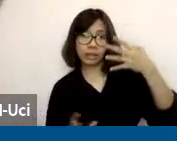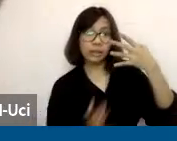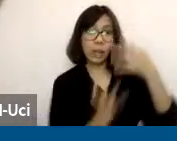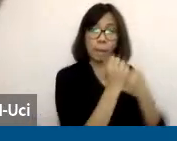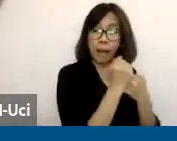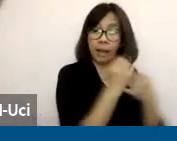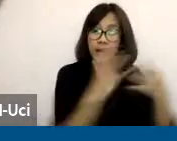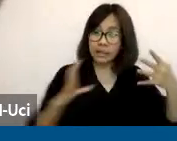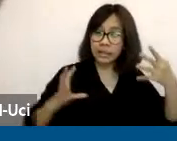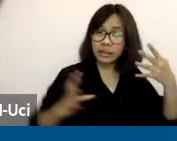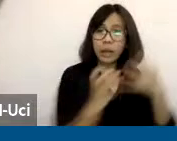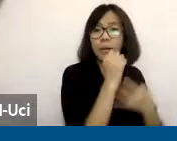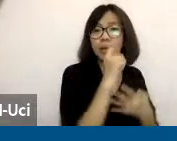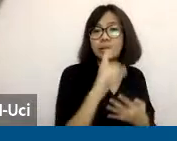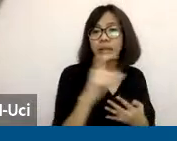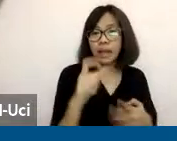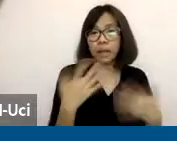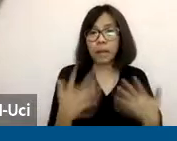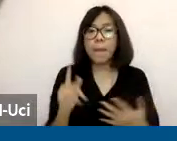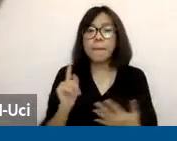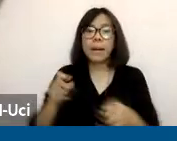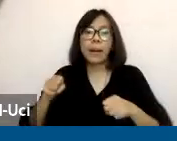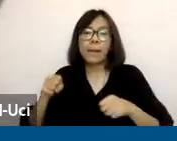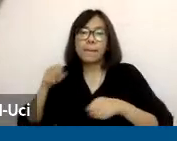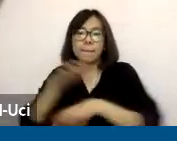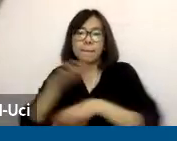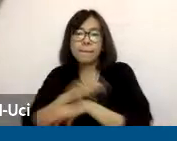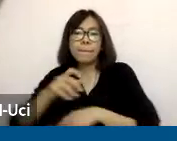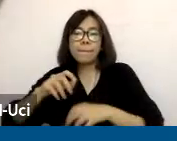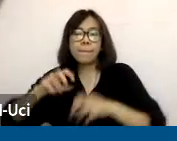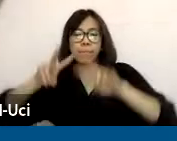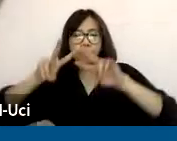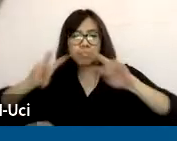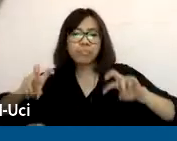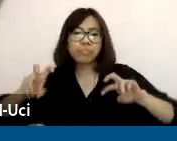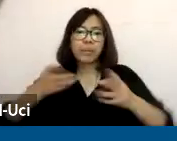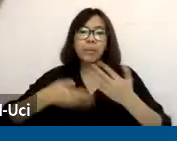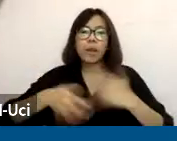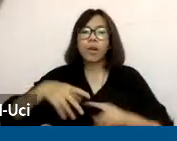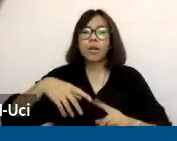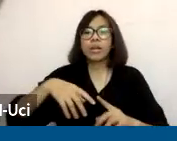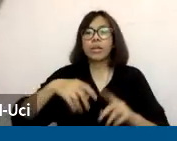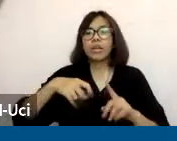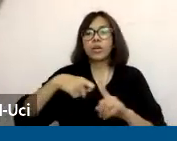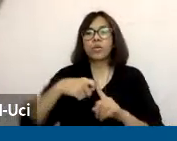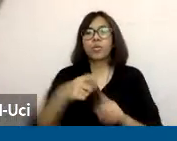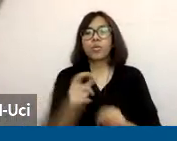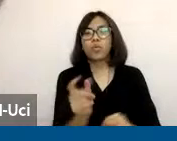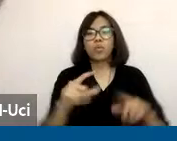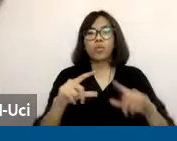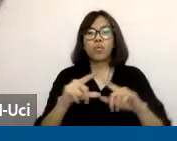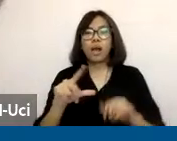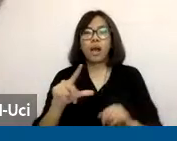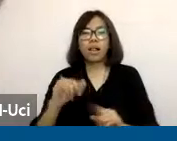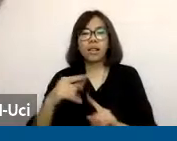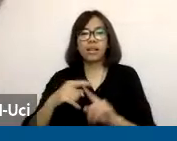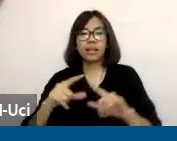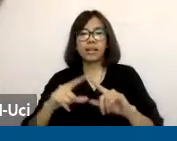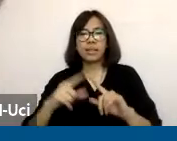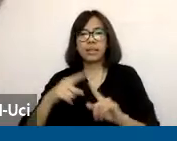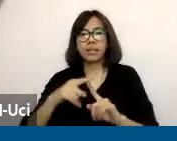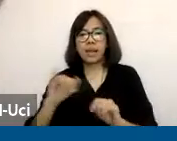kami menggunakan metode penelitian kualitatif dimana pengumpulan datanya kami